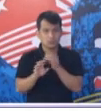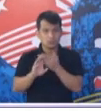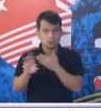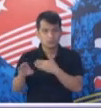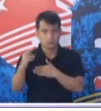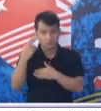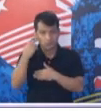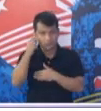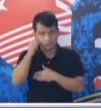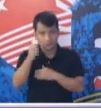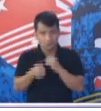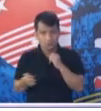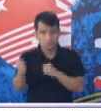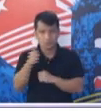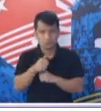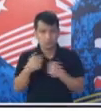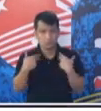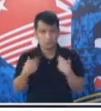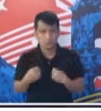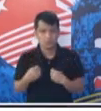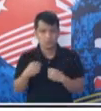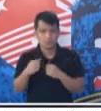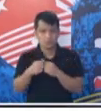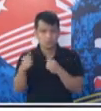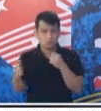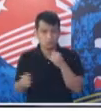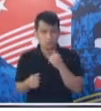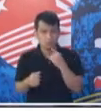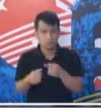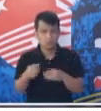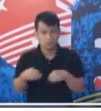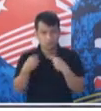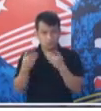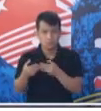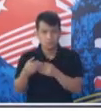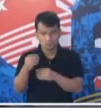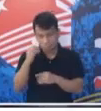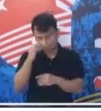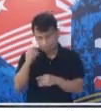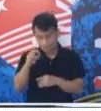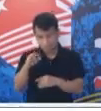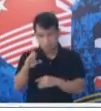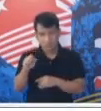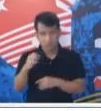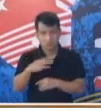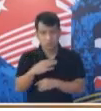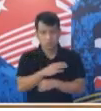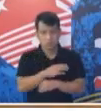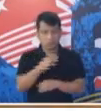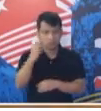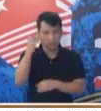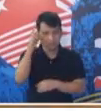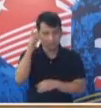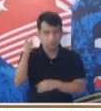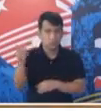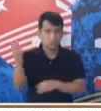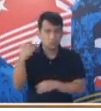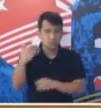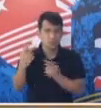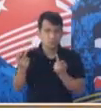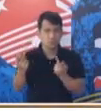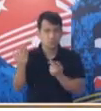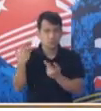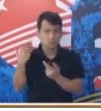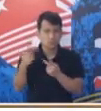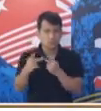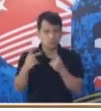Tan ang chairmanship ng House Committee on Health. Habang ibibigay po naman kay Oriental Mindoro Congressman Doy Liachon ang dati niyang pwesto sa